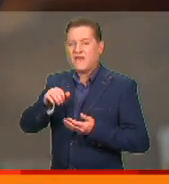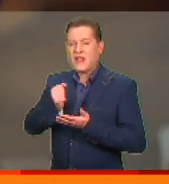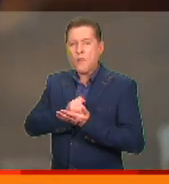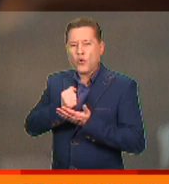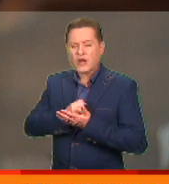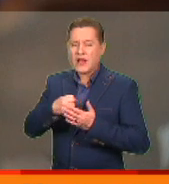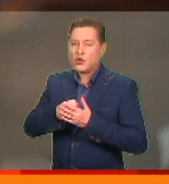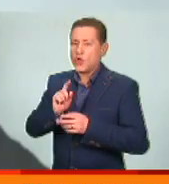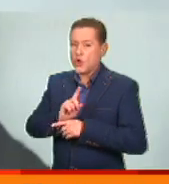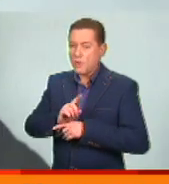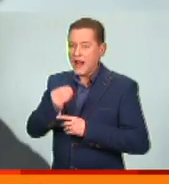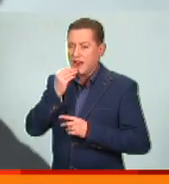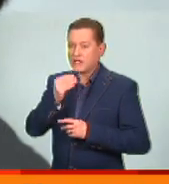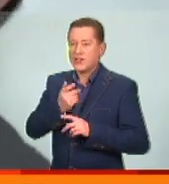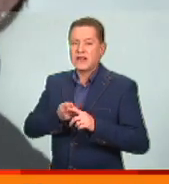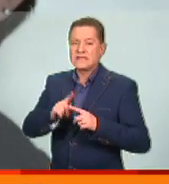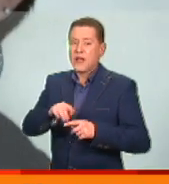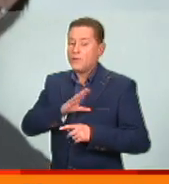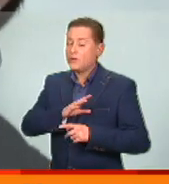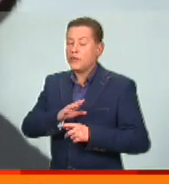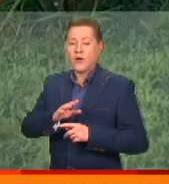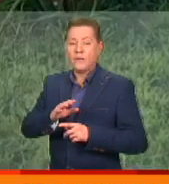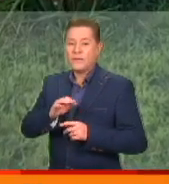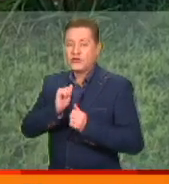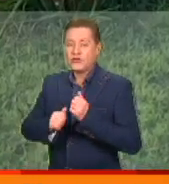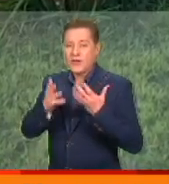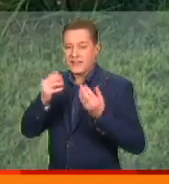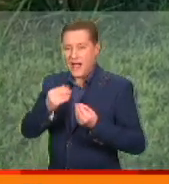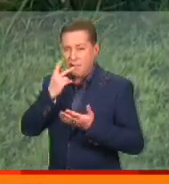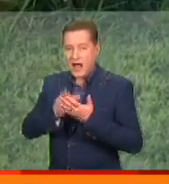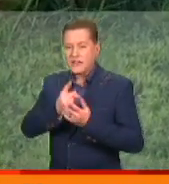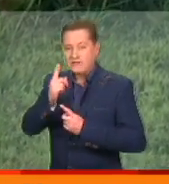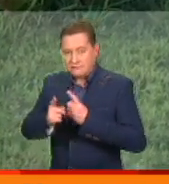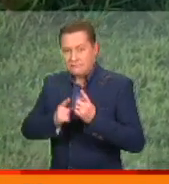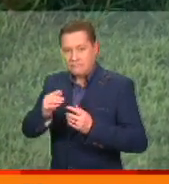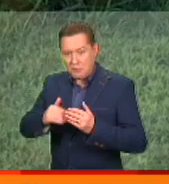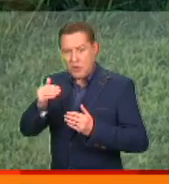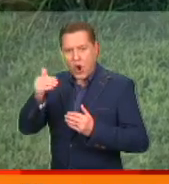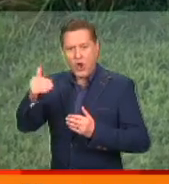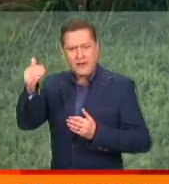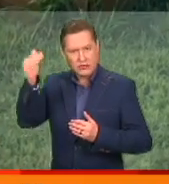нормальної їжі. І це було надзвичайно. Щодня бачити, як Нік прогресує.